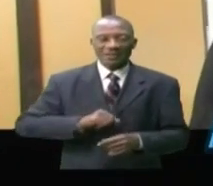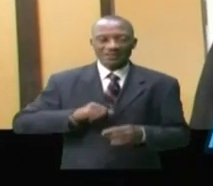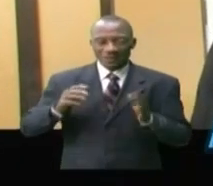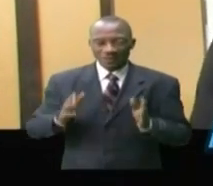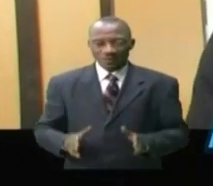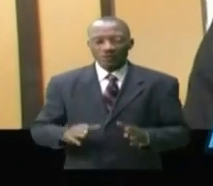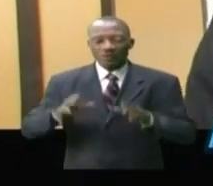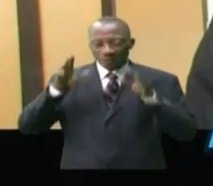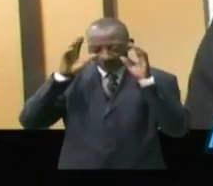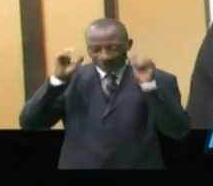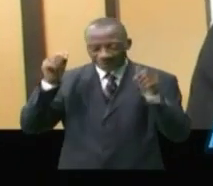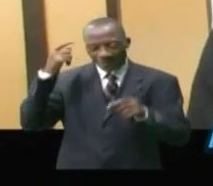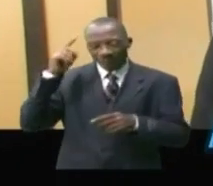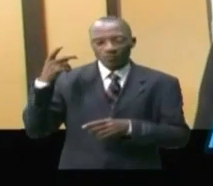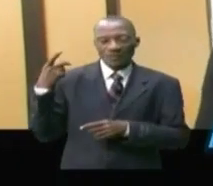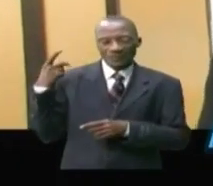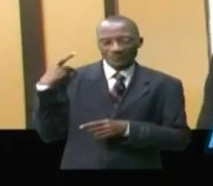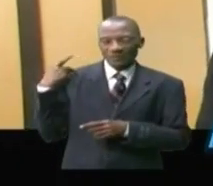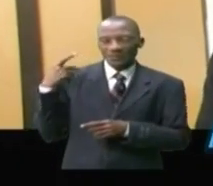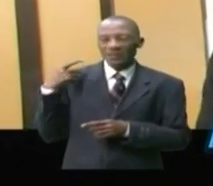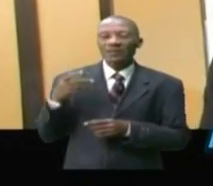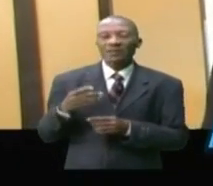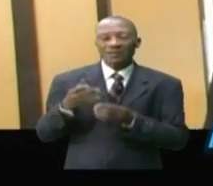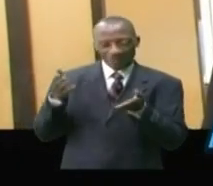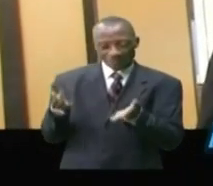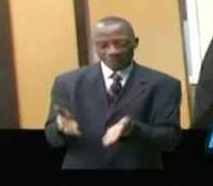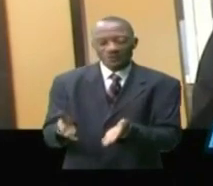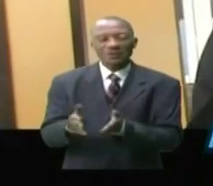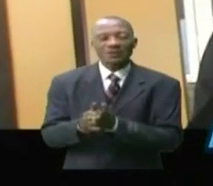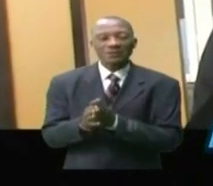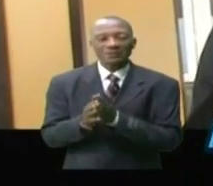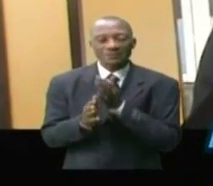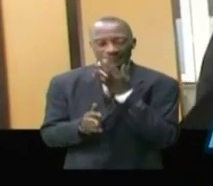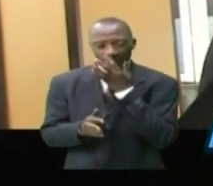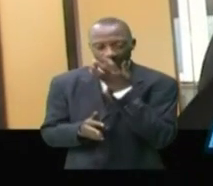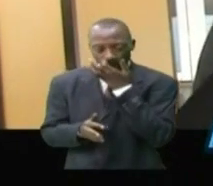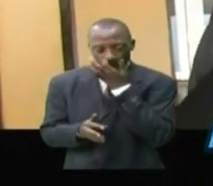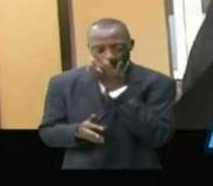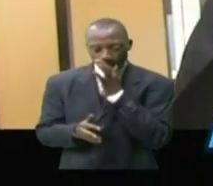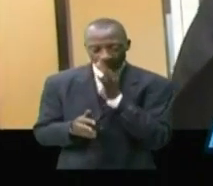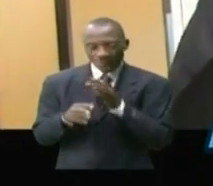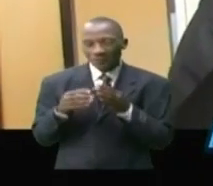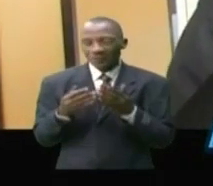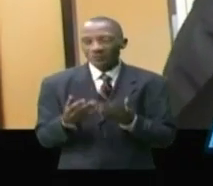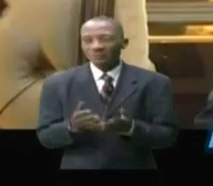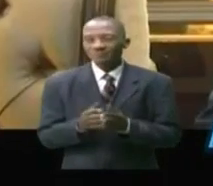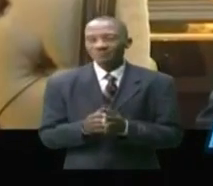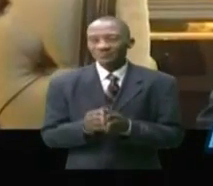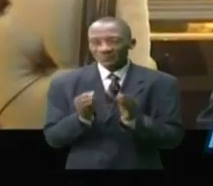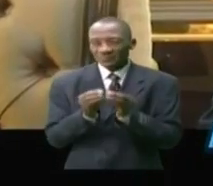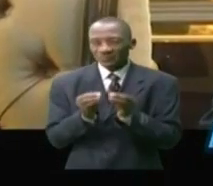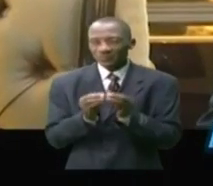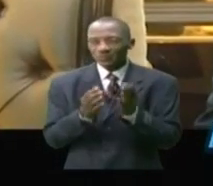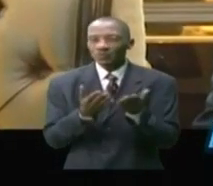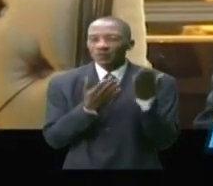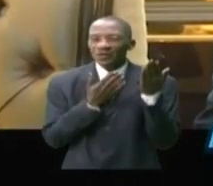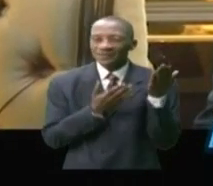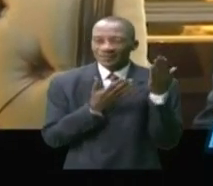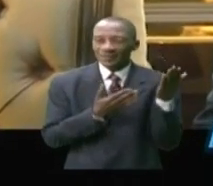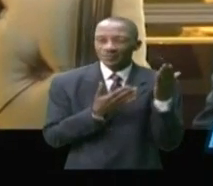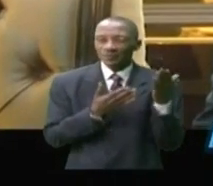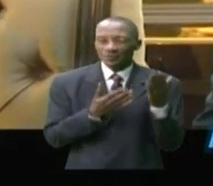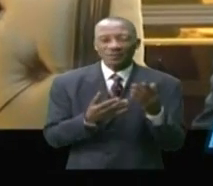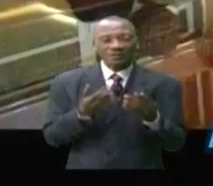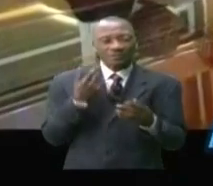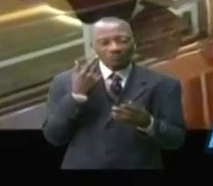le 16, et donc aussi une revue par rapport à cette question-là de